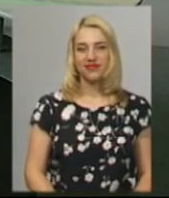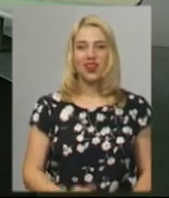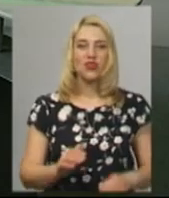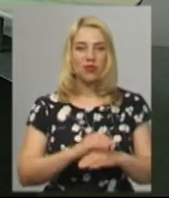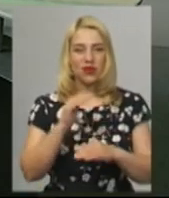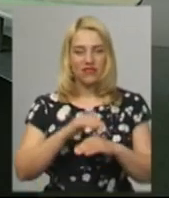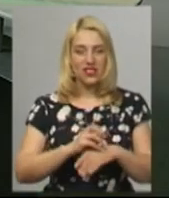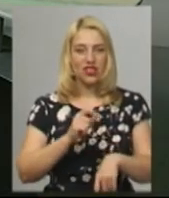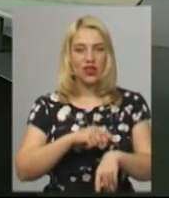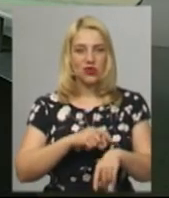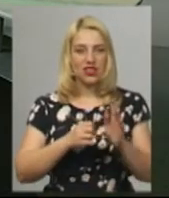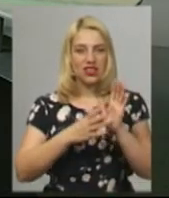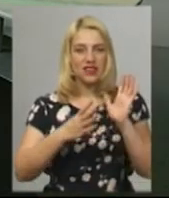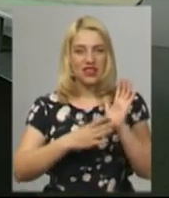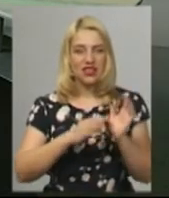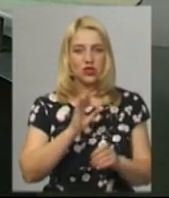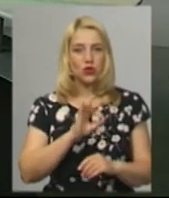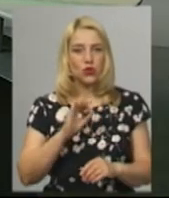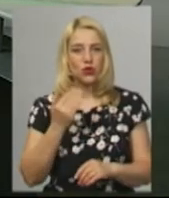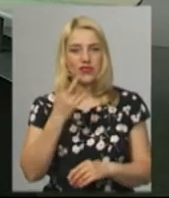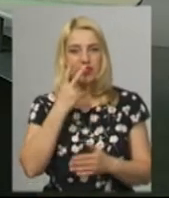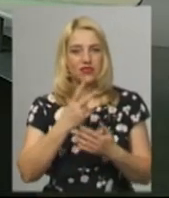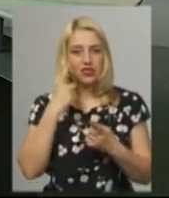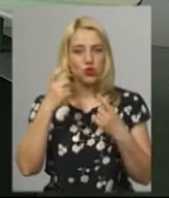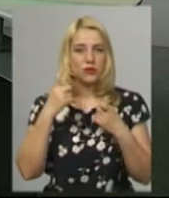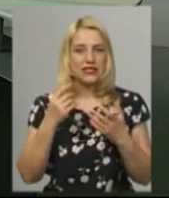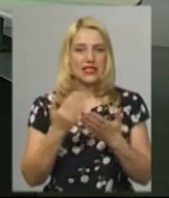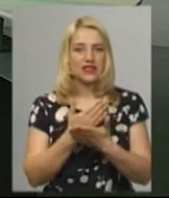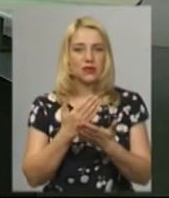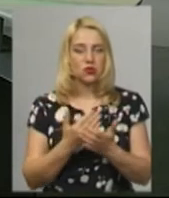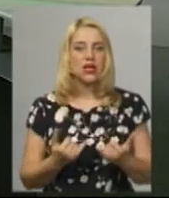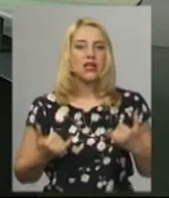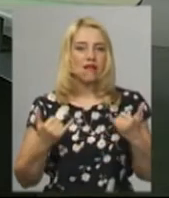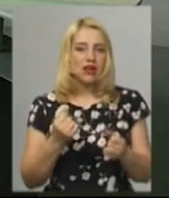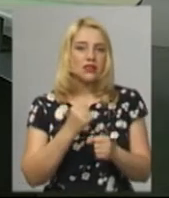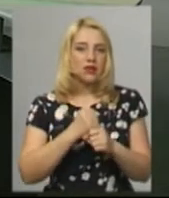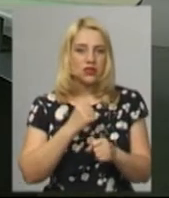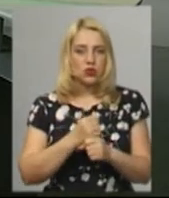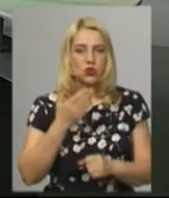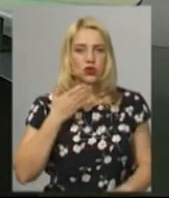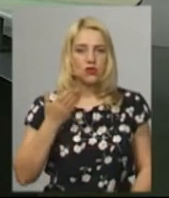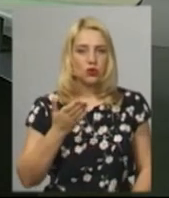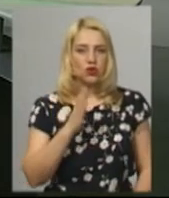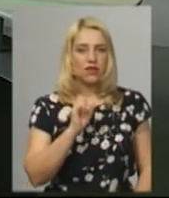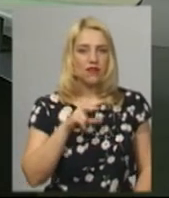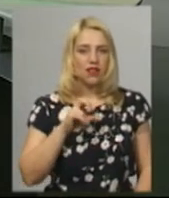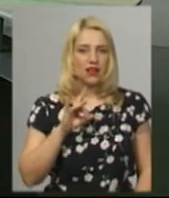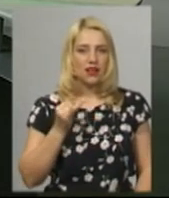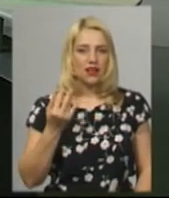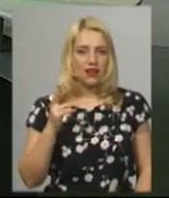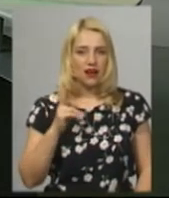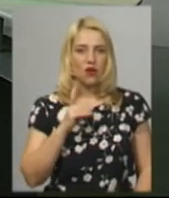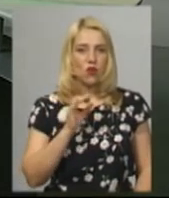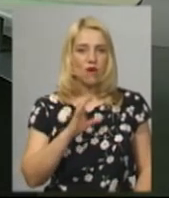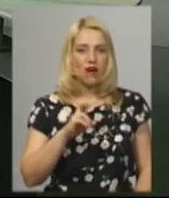Доброго вечора. На годиннику 19.00 ви дивитесь інформаційний випуск. У студії для вас працюють ведуча Валерія Ковальчук, на жестову мову